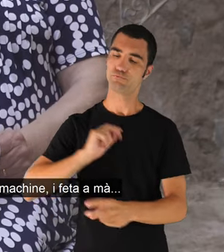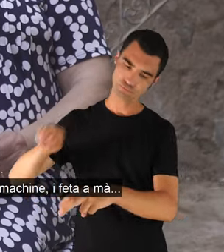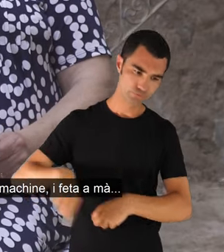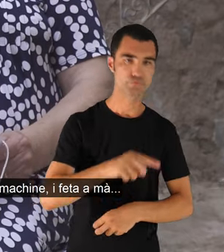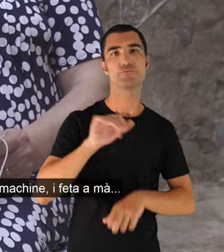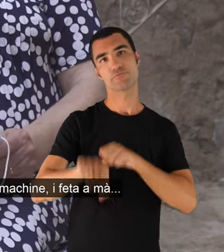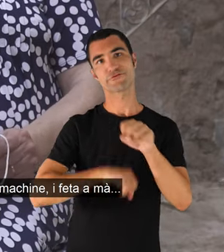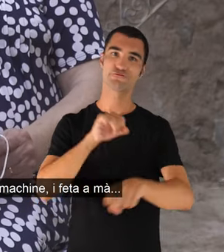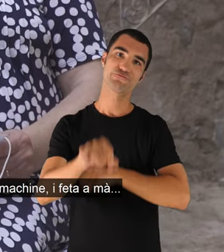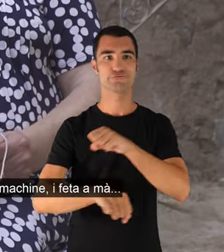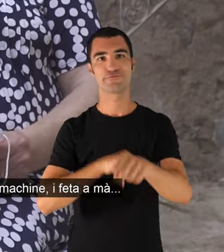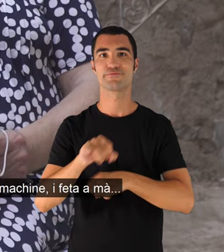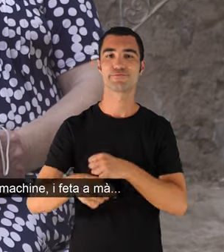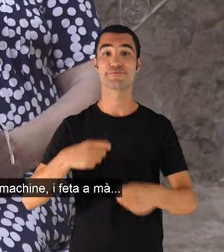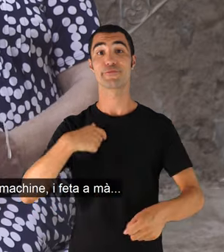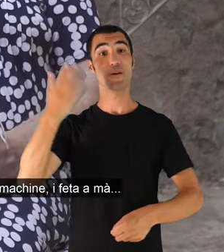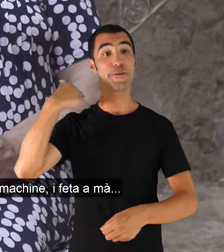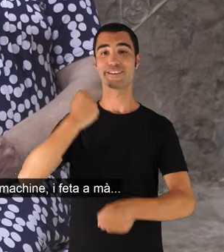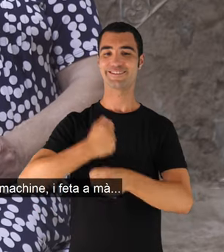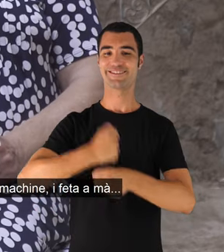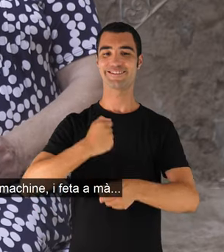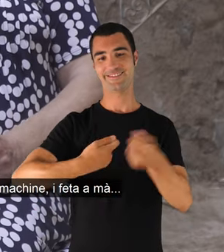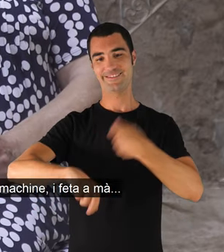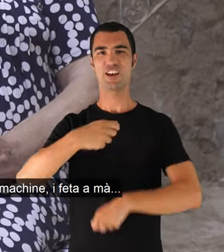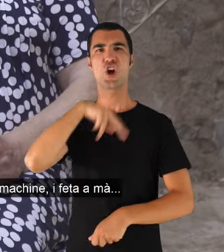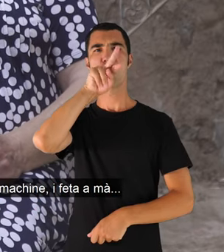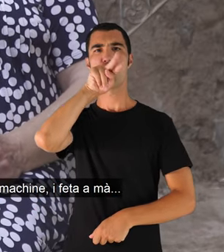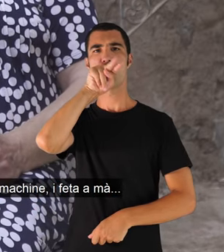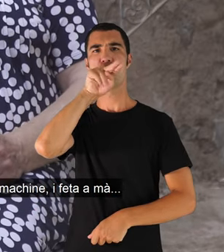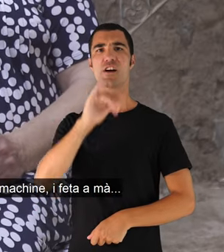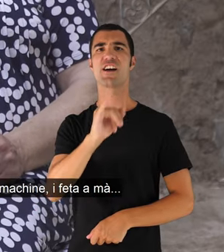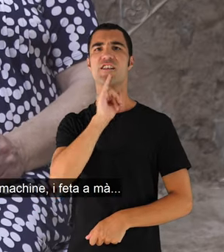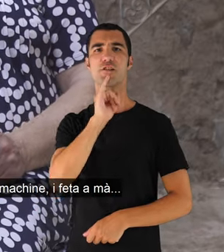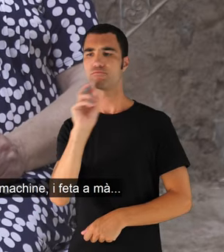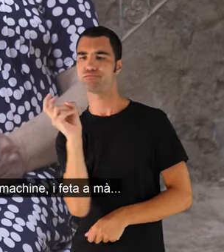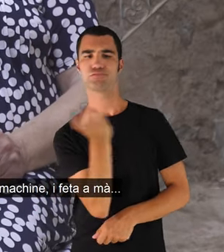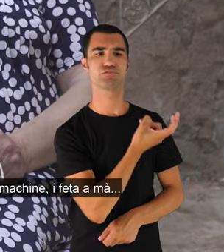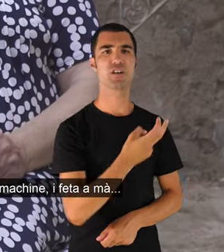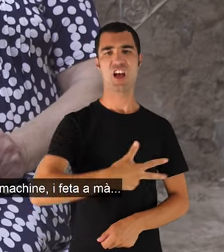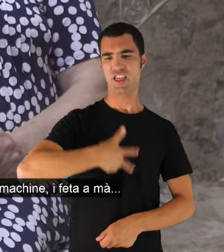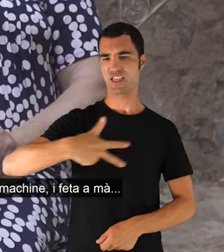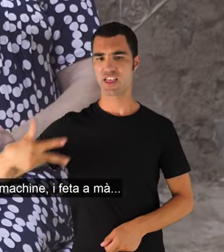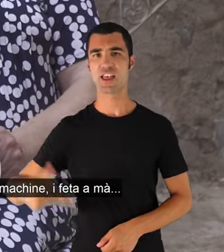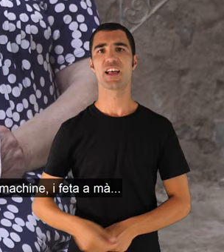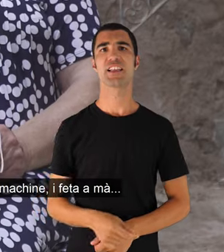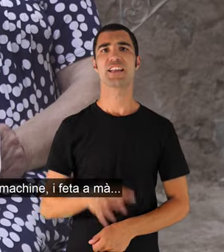estaven de dependents, xerraven totes les llengues. Perquè per dir gràcies, amb de nois, tac-tac.